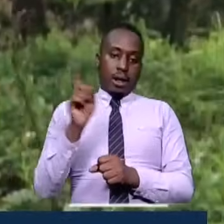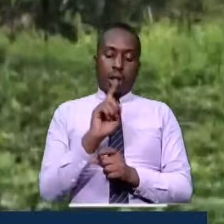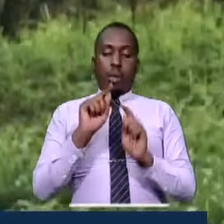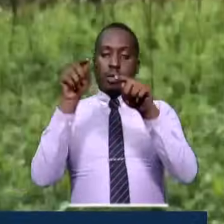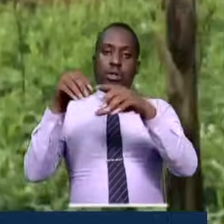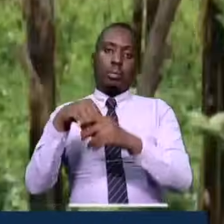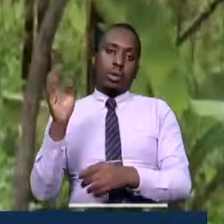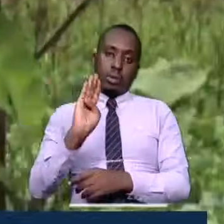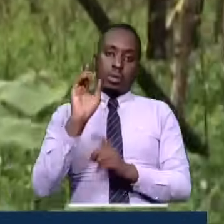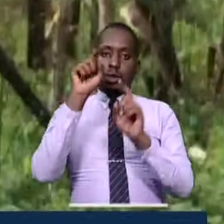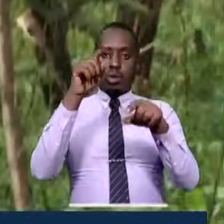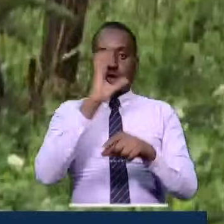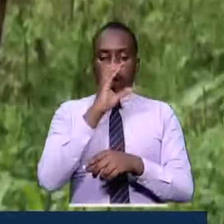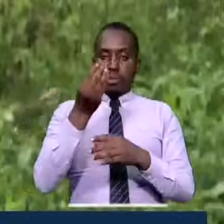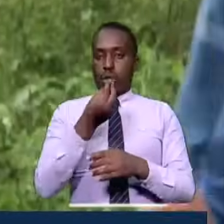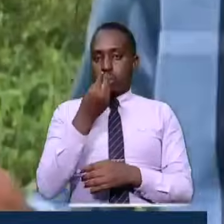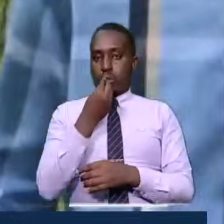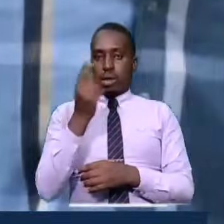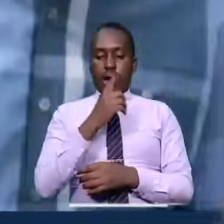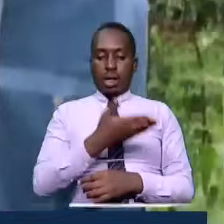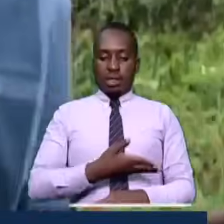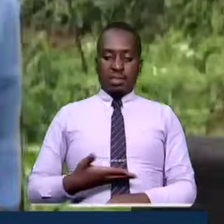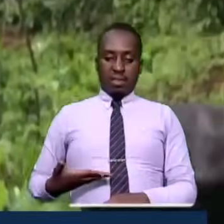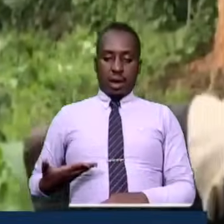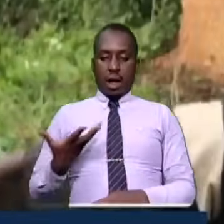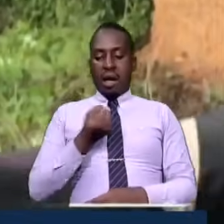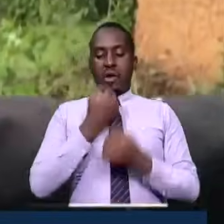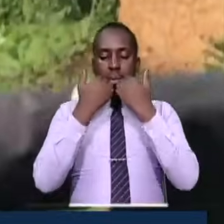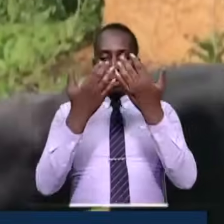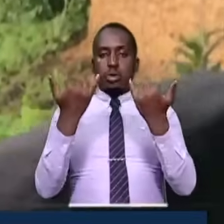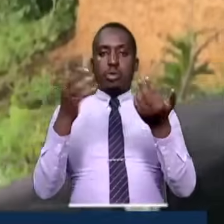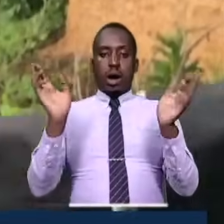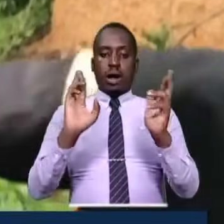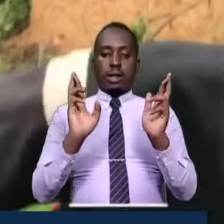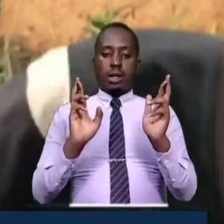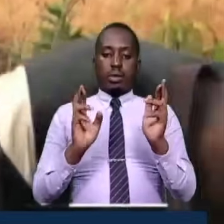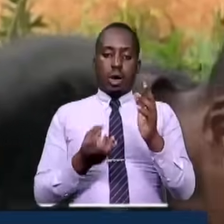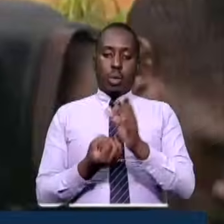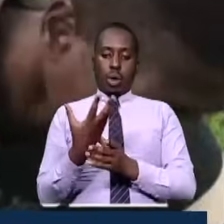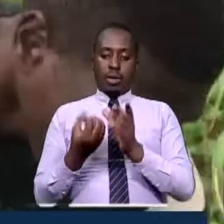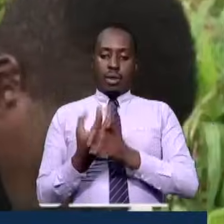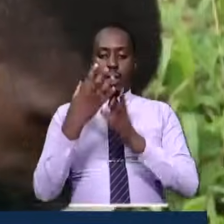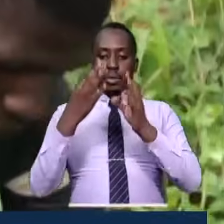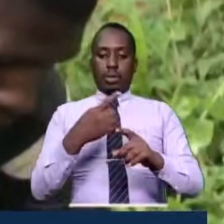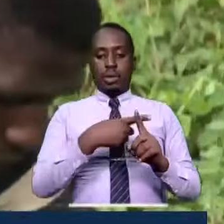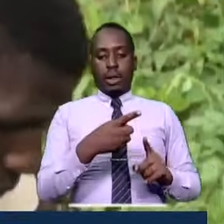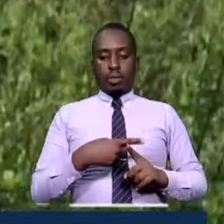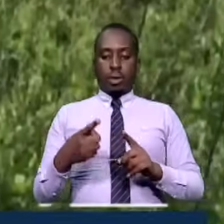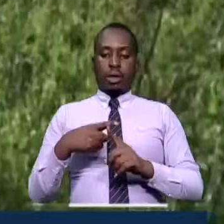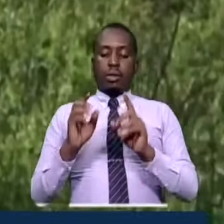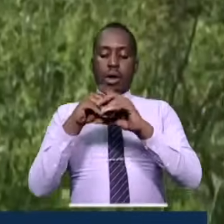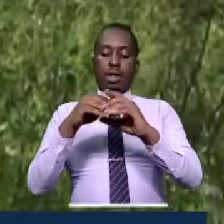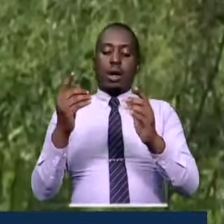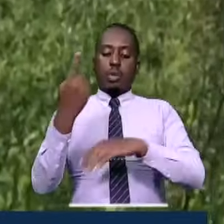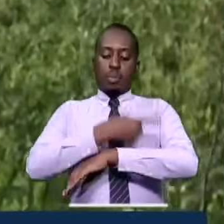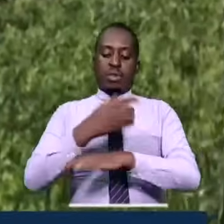bagisuhukira i Burundi ngo bajye gushaka ibyo kurya ntanzara bakigira n'ubu ngubu baritegura kweza imyaka itandukanye bakajya mu minsi